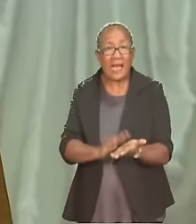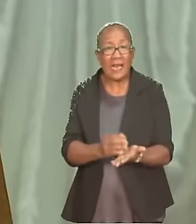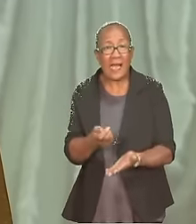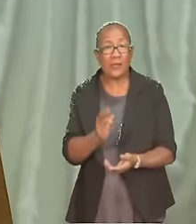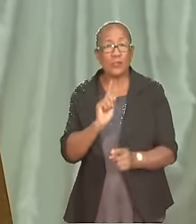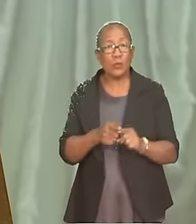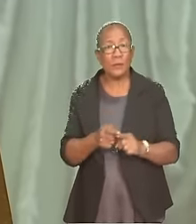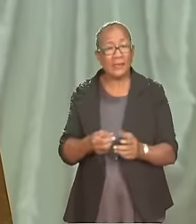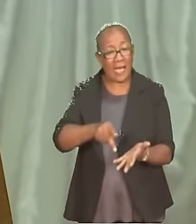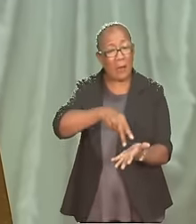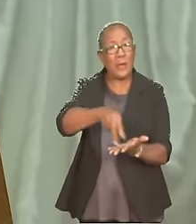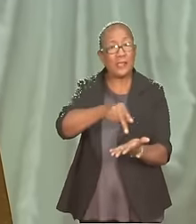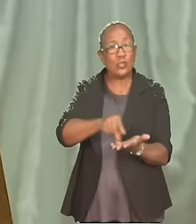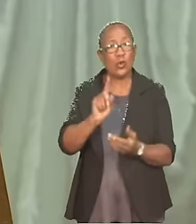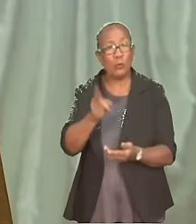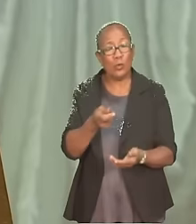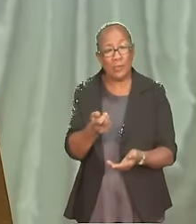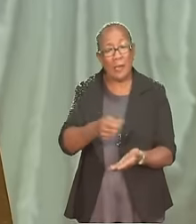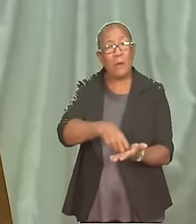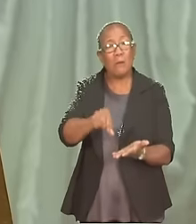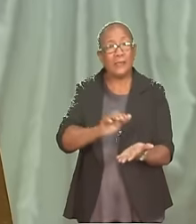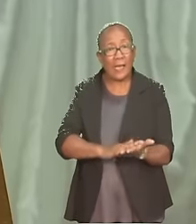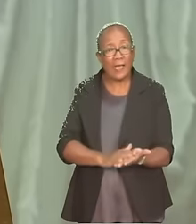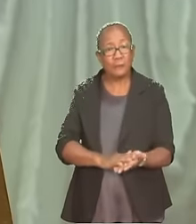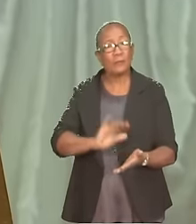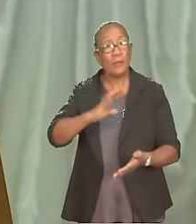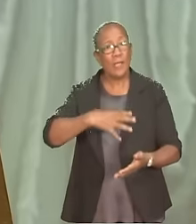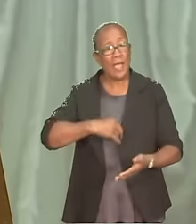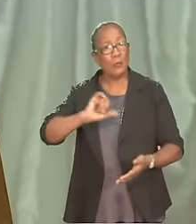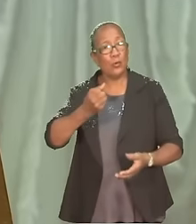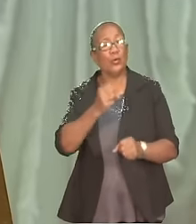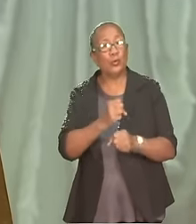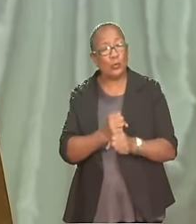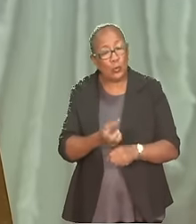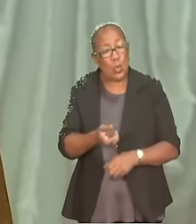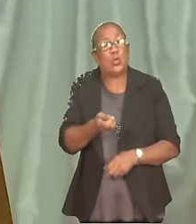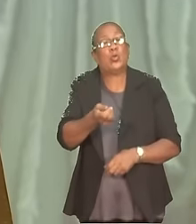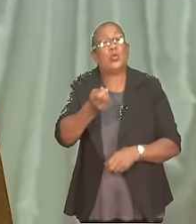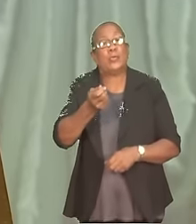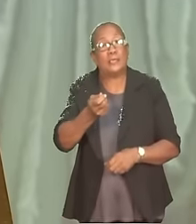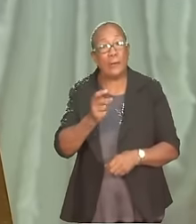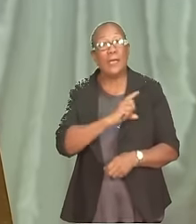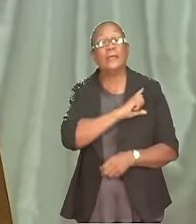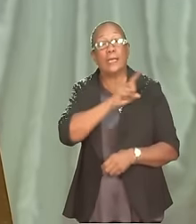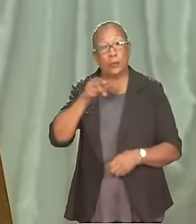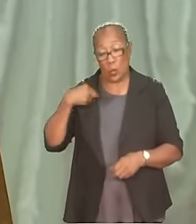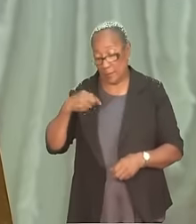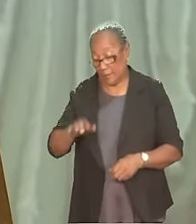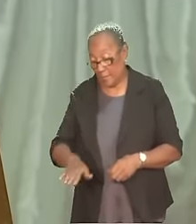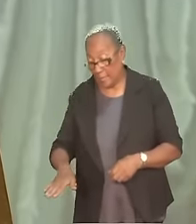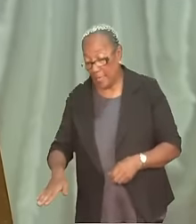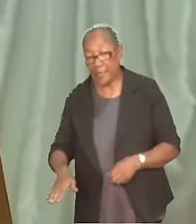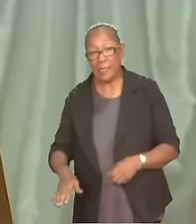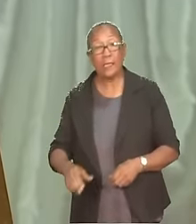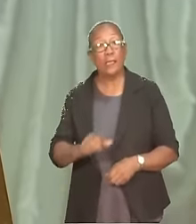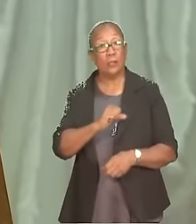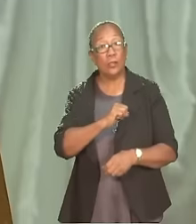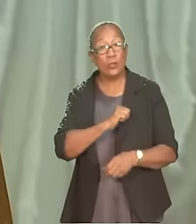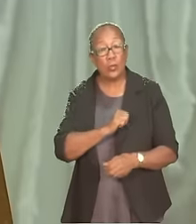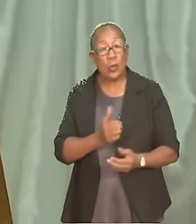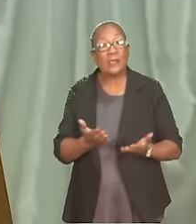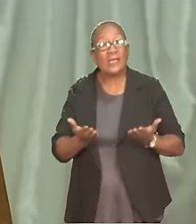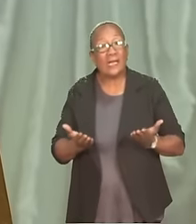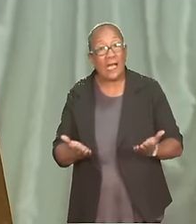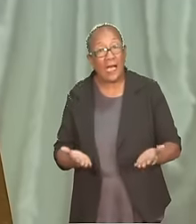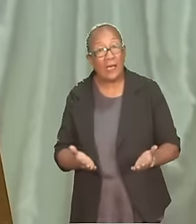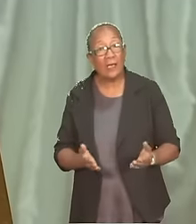pensioenen moeten betalen? We hebben het kunnen herschikken, duurzaam. Dat onze kinderen die schuld draaglijk gaan vinden tot en